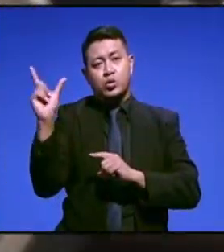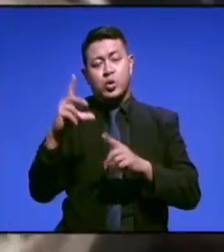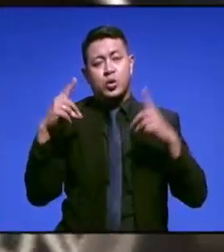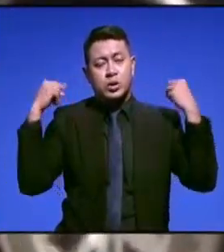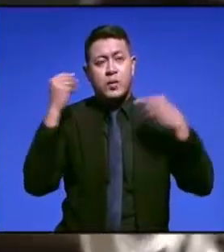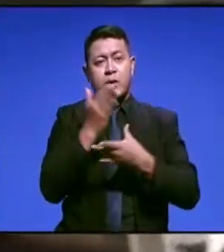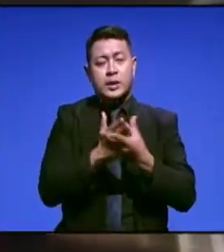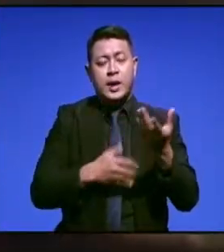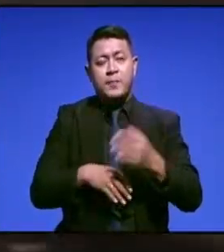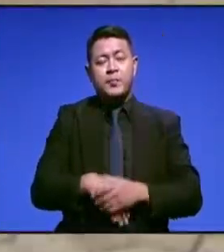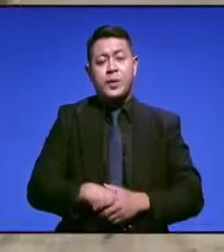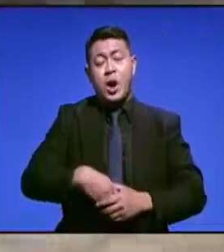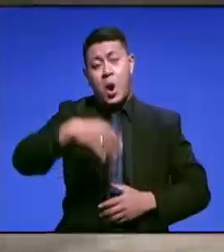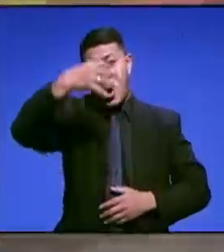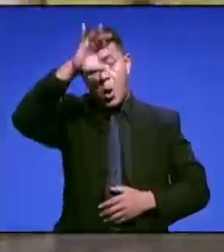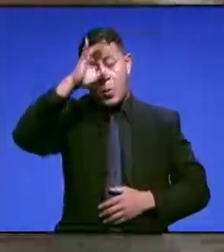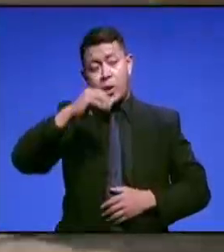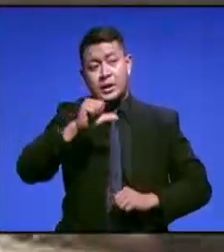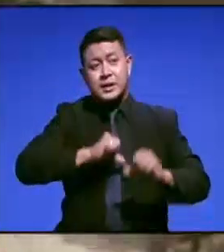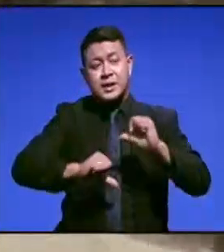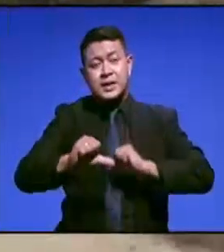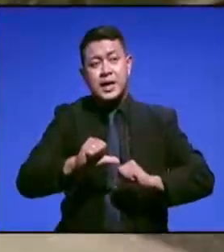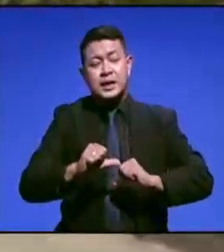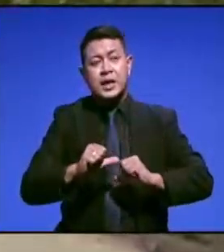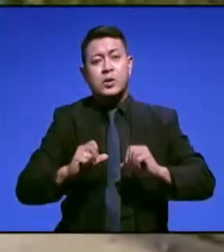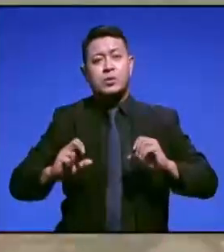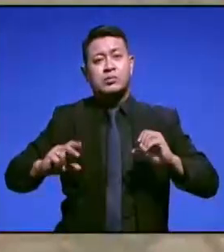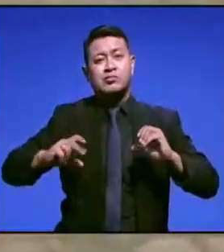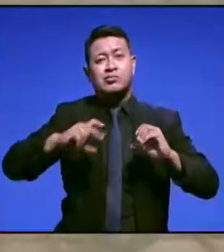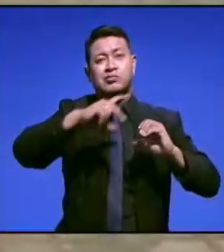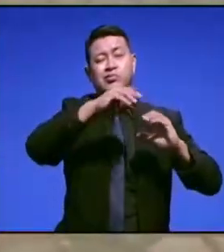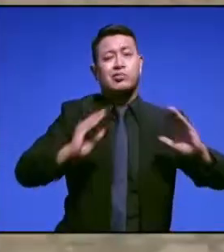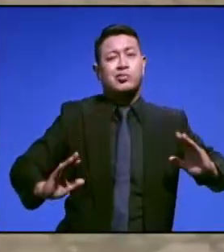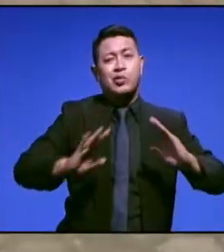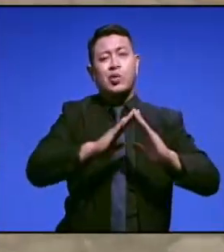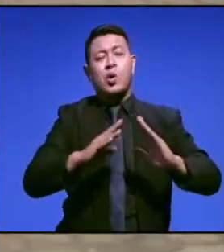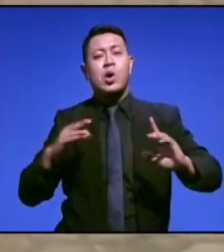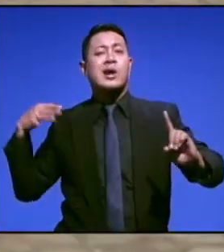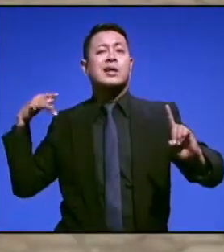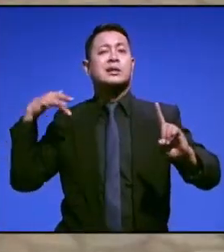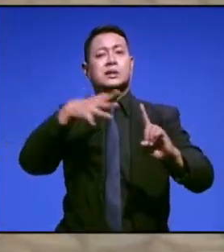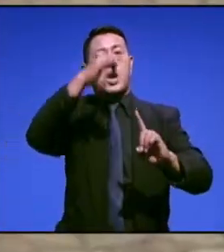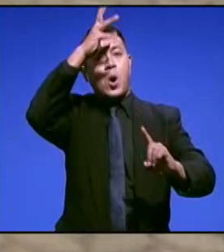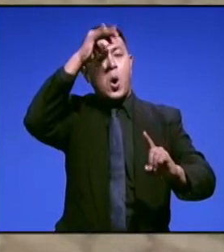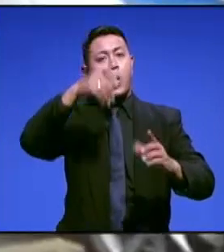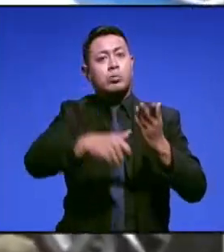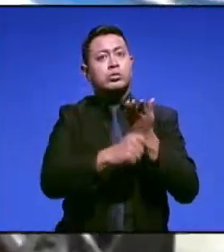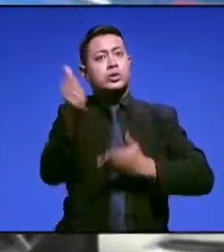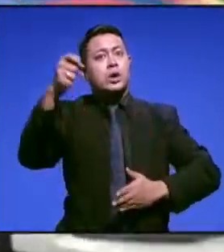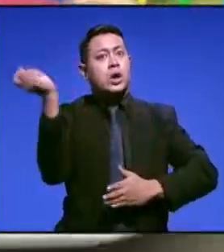kejadian, anggota Polres Karanganyar yang akan menggelar kegiatan susur gunung bersama relawan tiba-tiba diserang orang tak dikenal dengan senjata